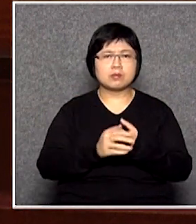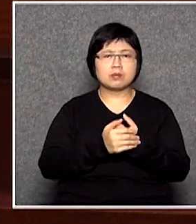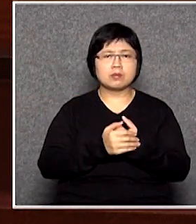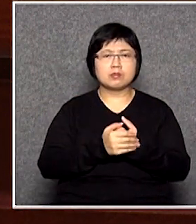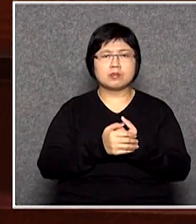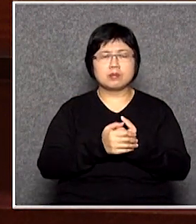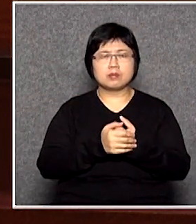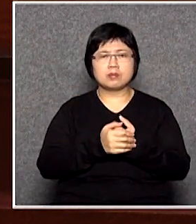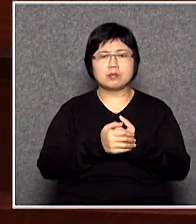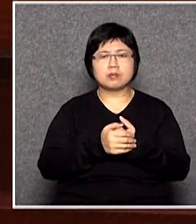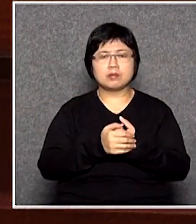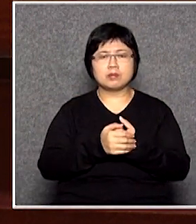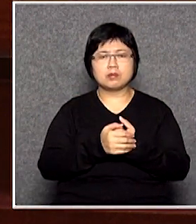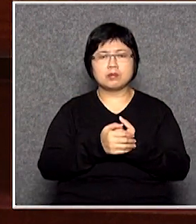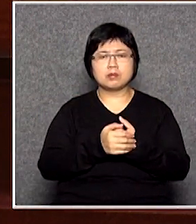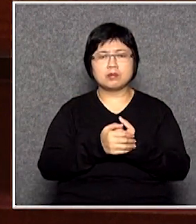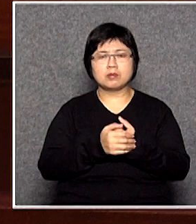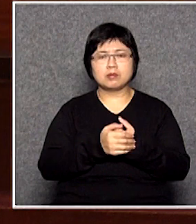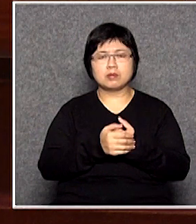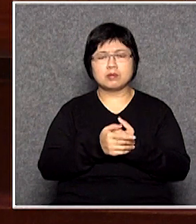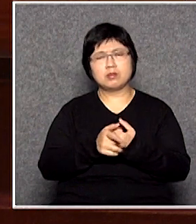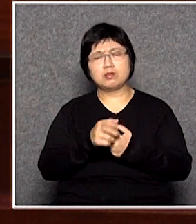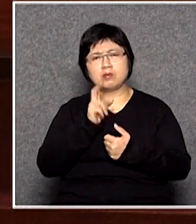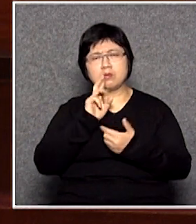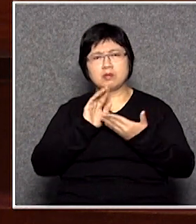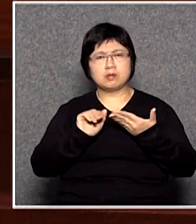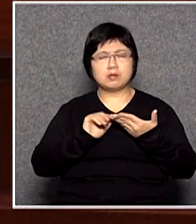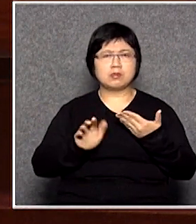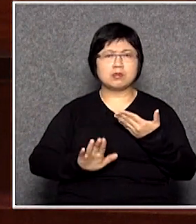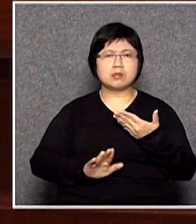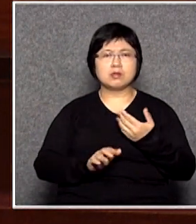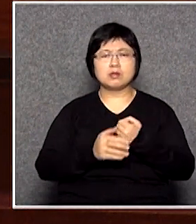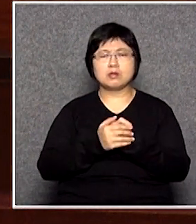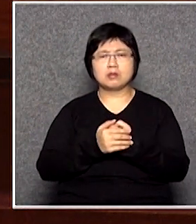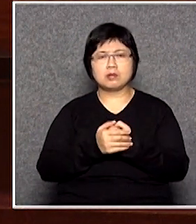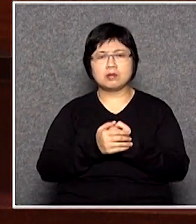個亦都是不是一個所謂良好透明的制度，是吧？